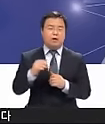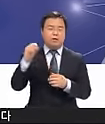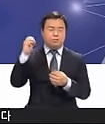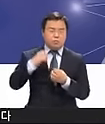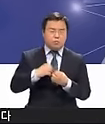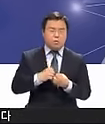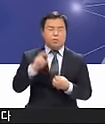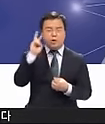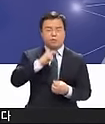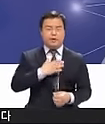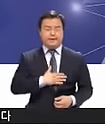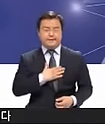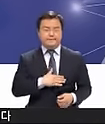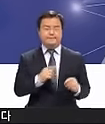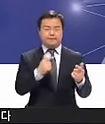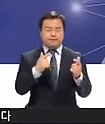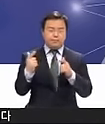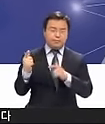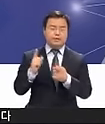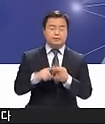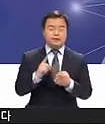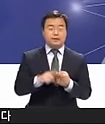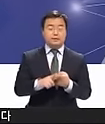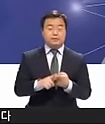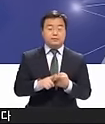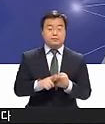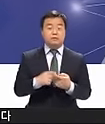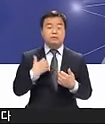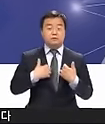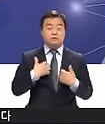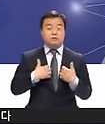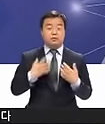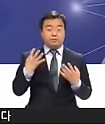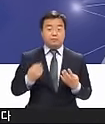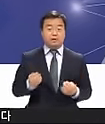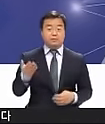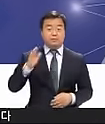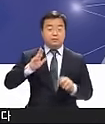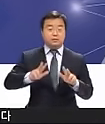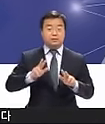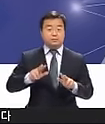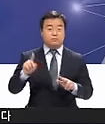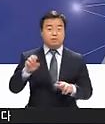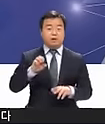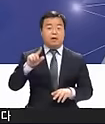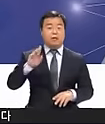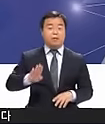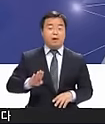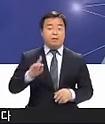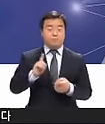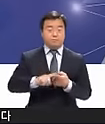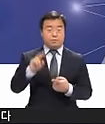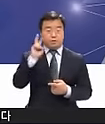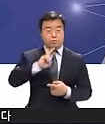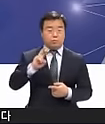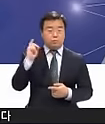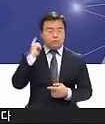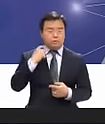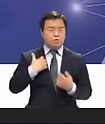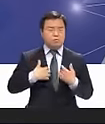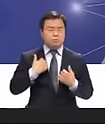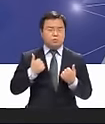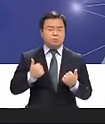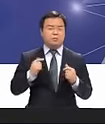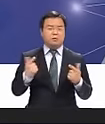따지고 열심히 팝송을 들었던 시대가 있었던 겁니다. 네. 근데 지금은 팝송을 그렇게 열심히 듣는 사람들이 없고 다들 가요만